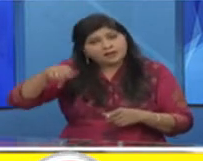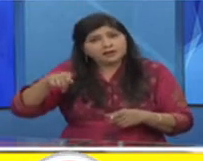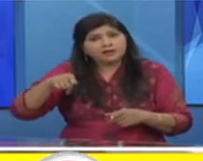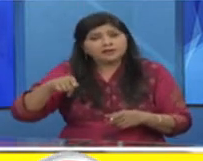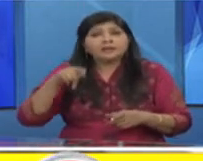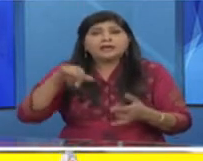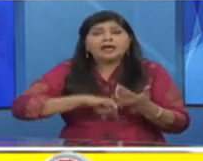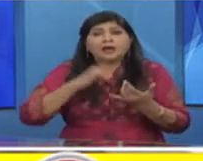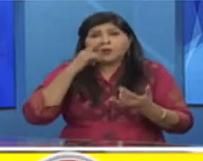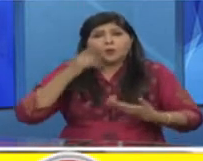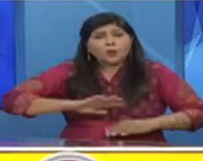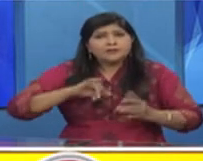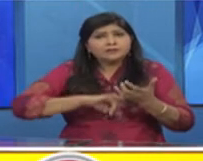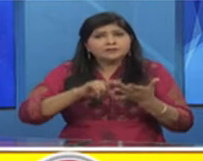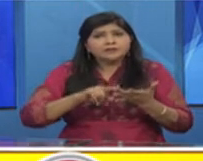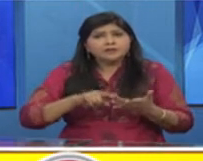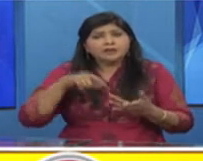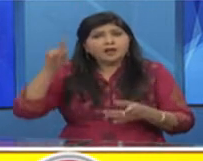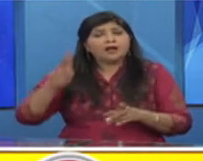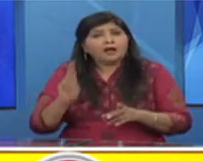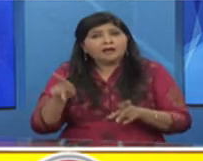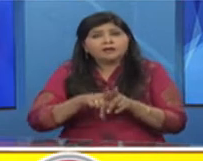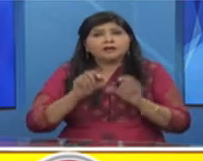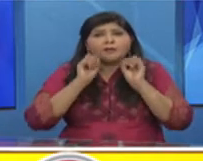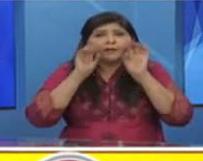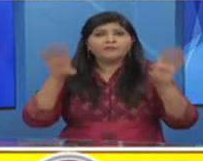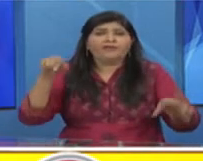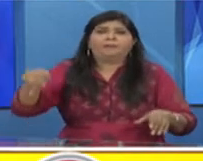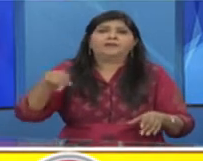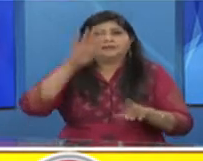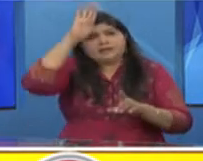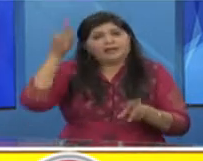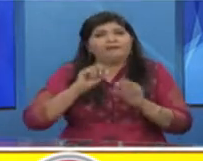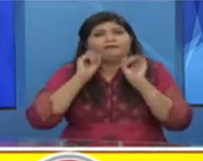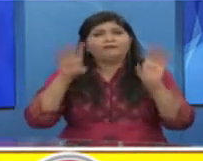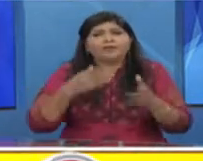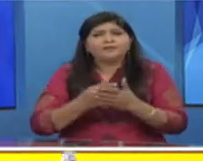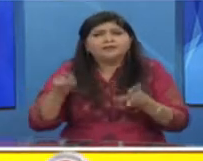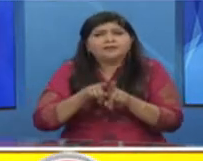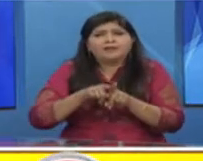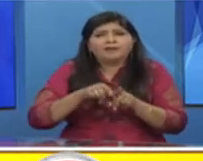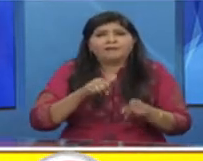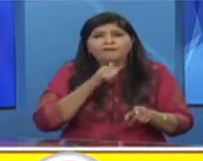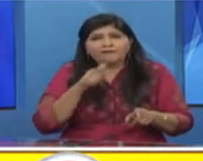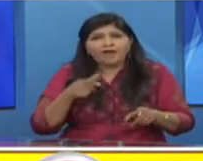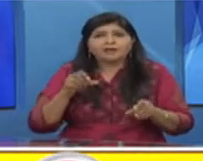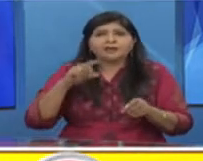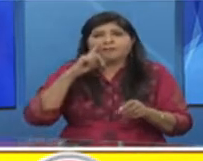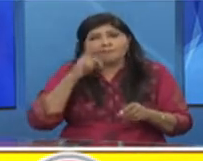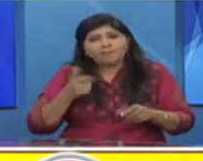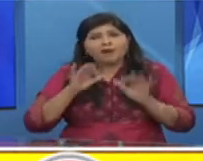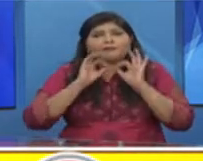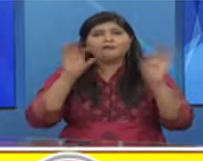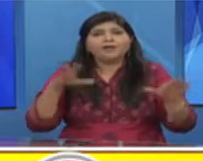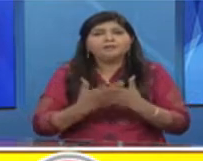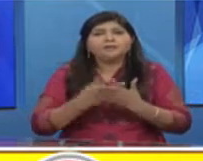प्रसिद्धि पाई है। हमारी बेटियां हमारा गौरव है और इन बेटियों के महात्म्य से ही हमारे समाज की